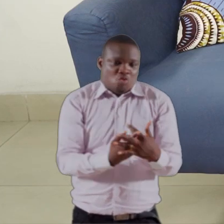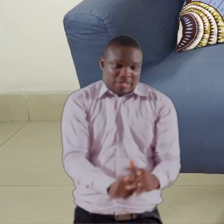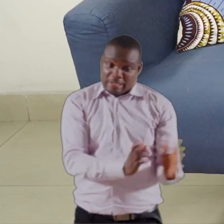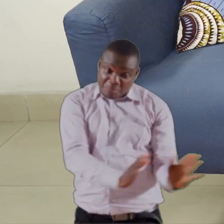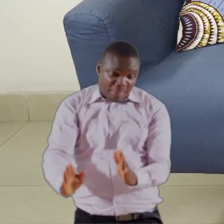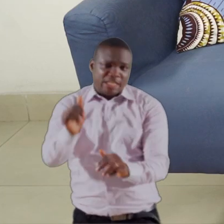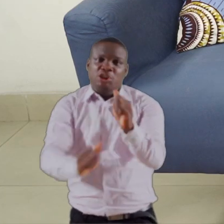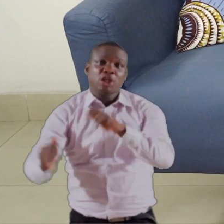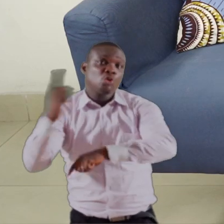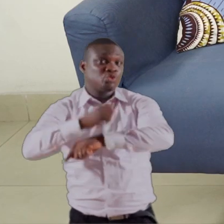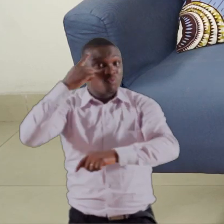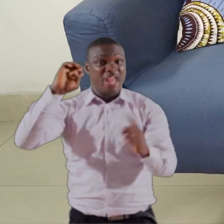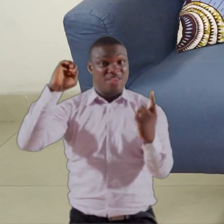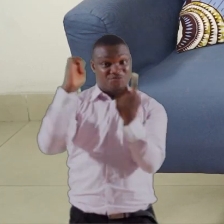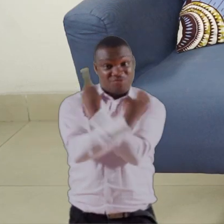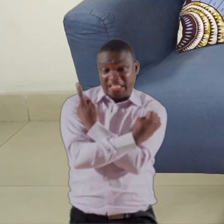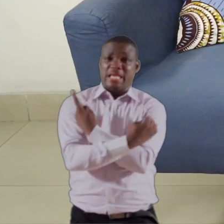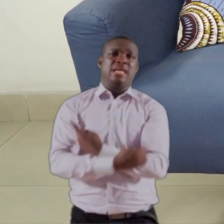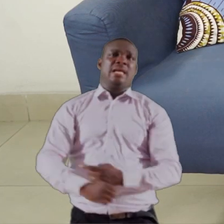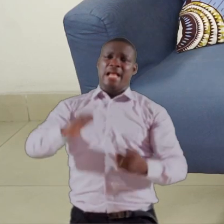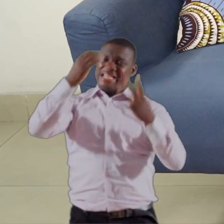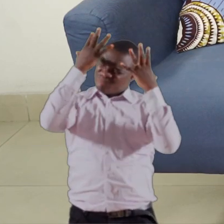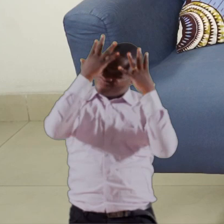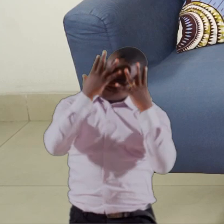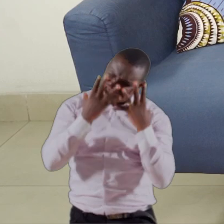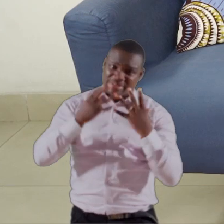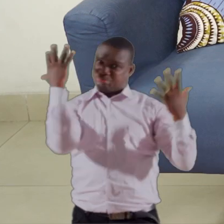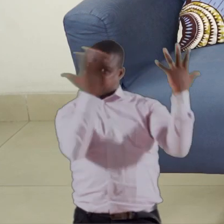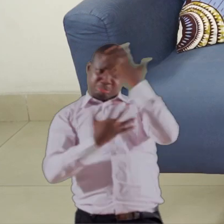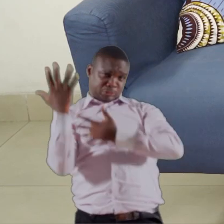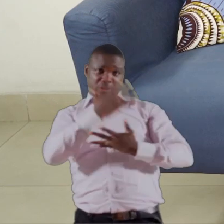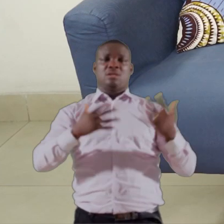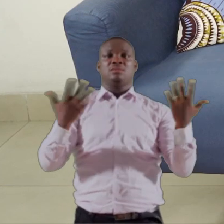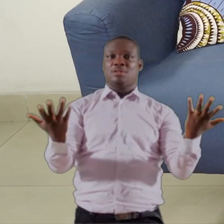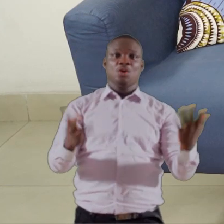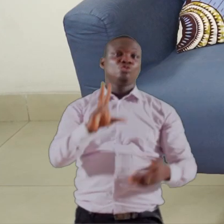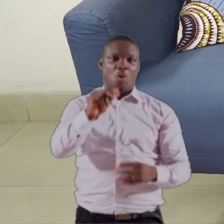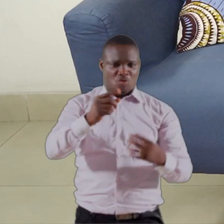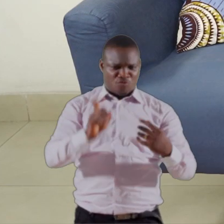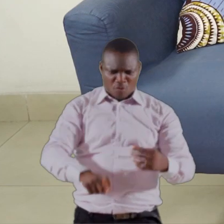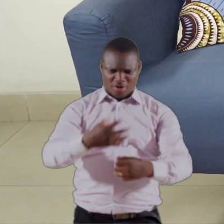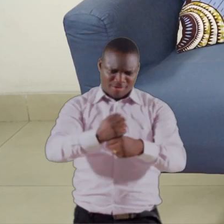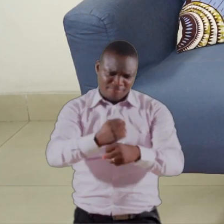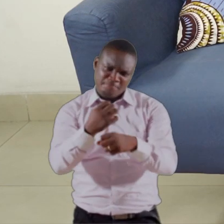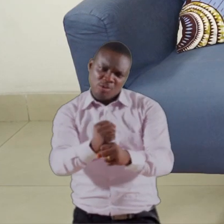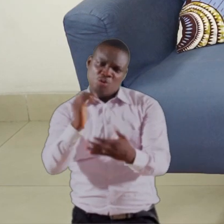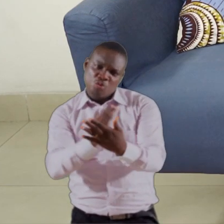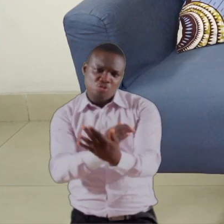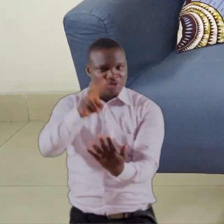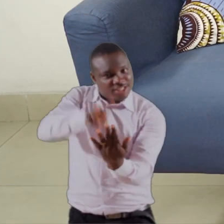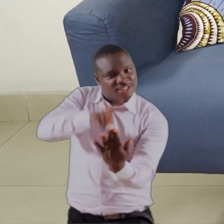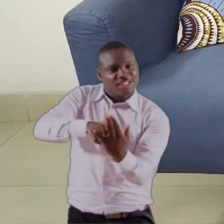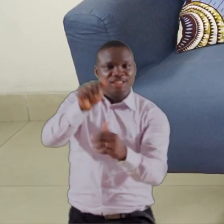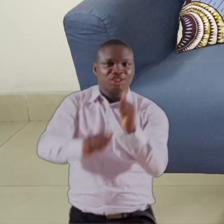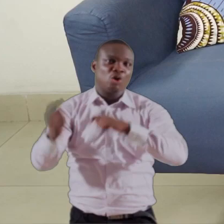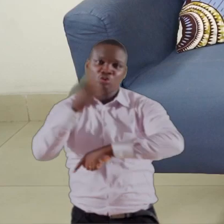organiser votre temps pour éviter le stress de dernière minute en faisant des petits résumés, des synthèses de vos cours que vous pourrez lire chaque jour